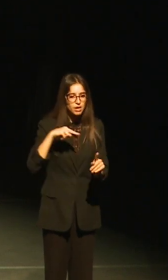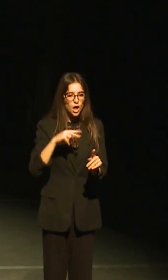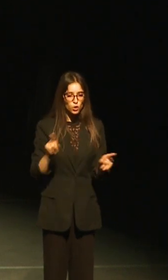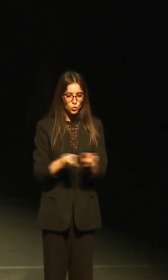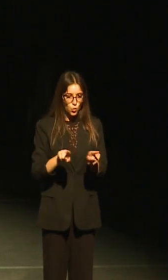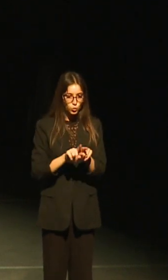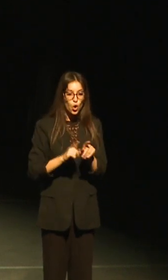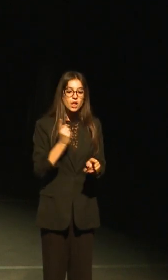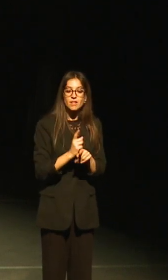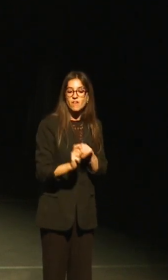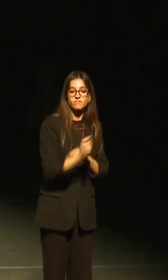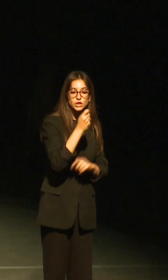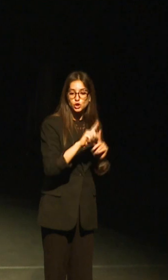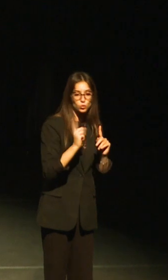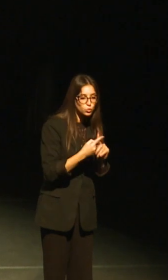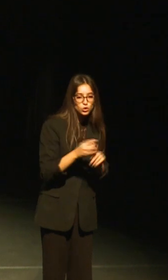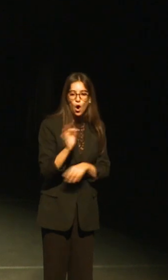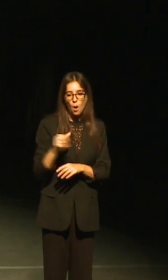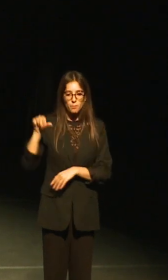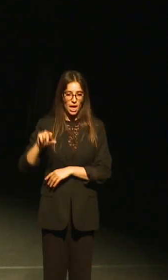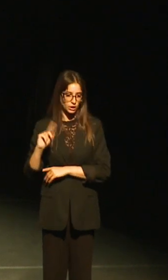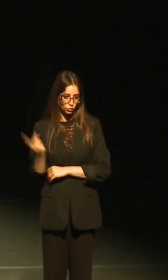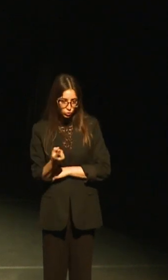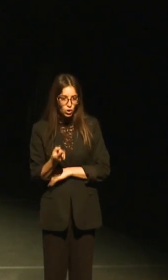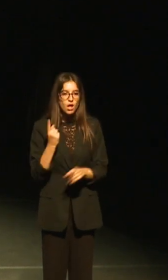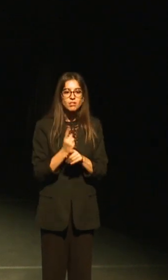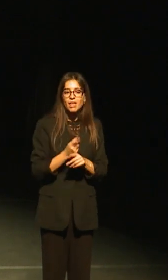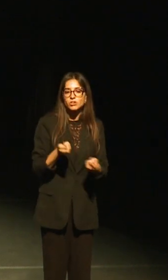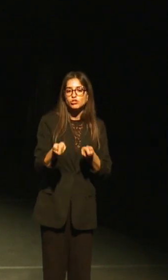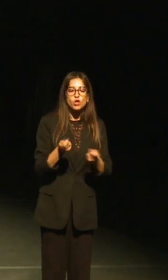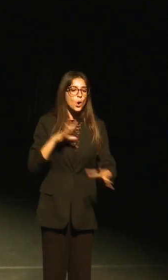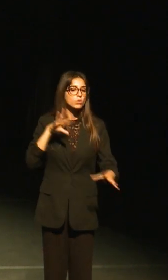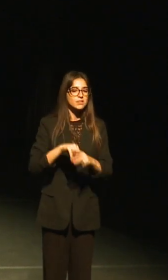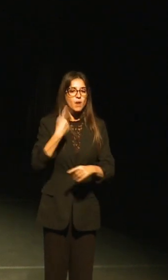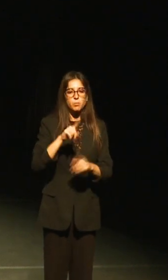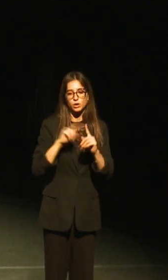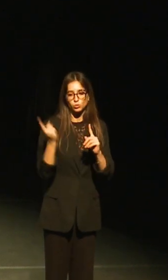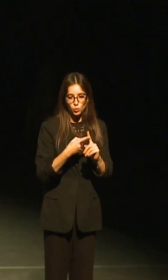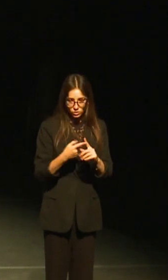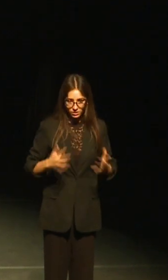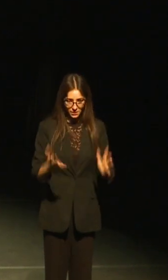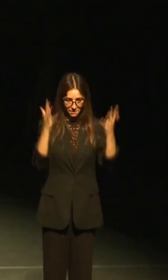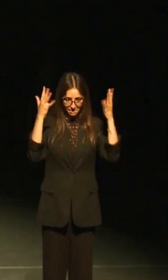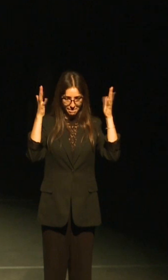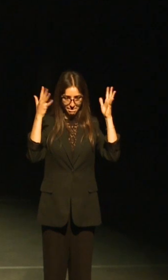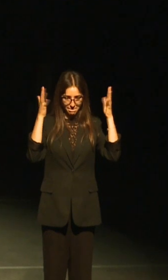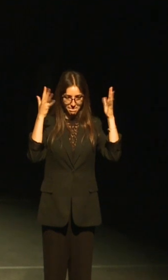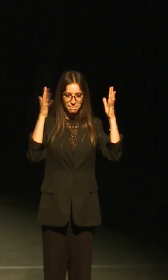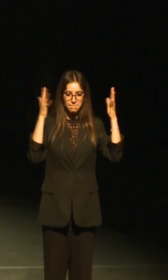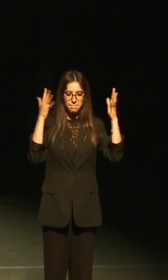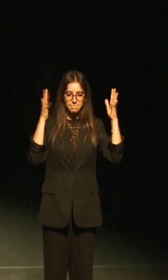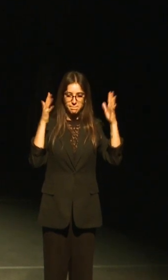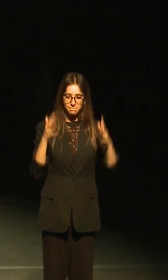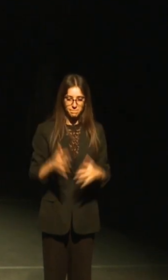la gestione sia una gestione sostenibile ed inclusibile per tutti Andrea posso aggiungere una cosa a quello che diceva